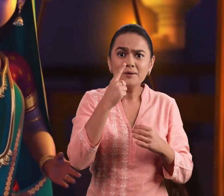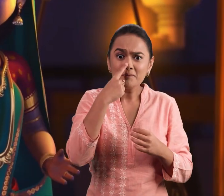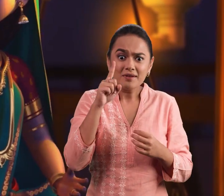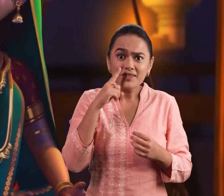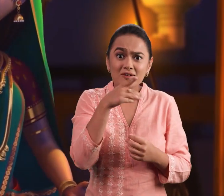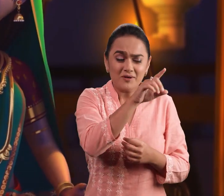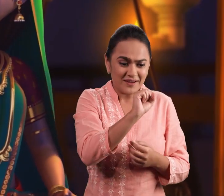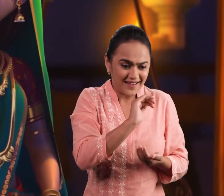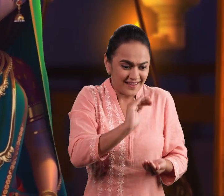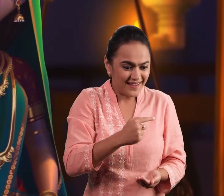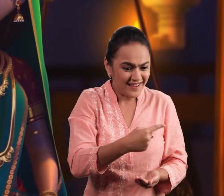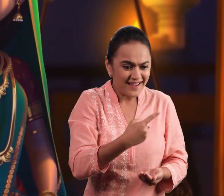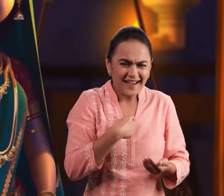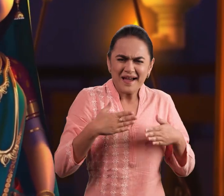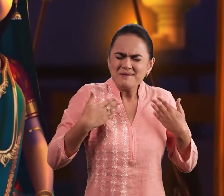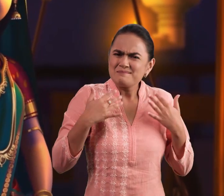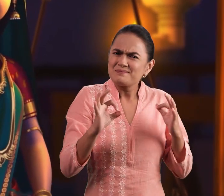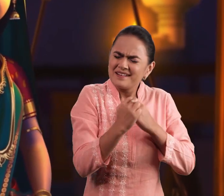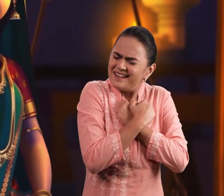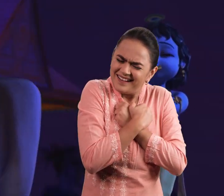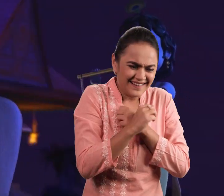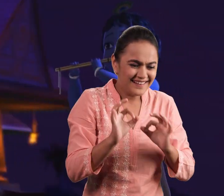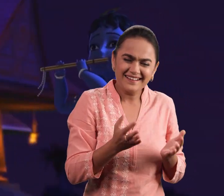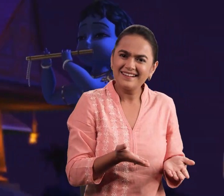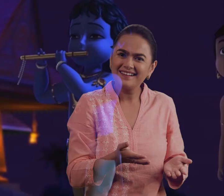अपने बच्चों से बड़े प्रसन्न हैं।